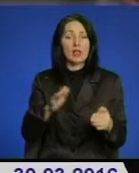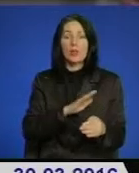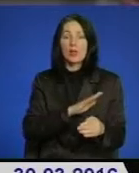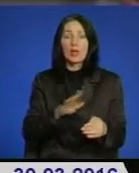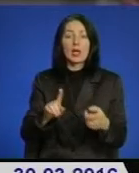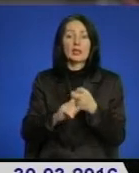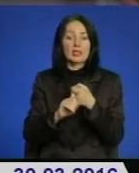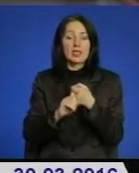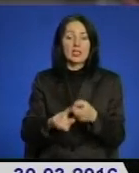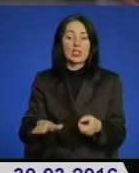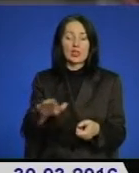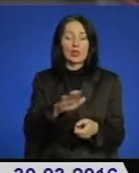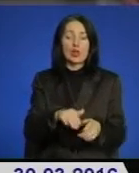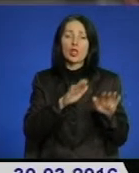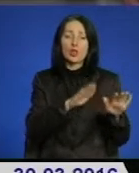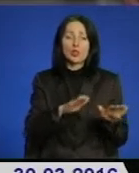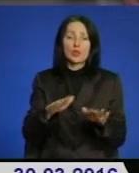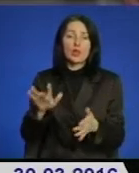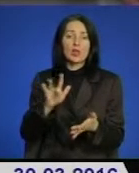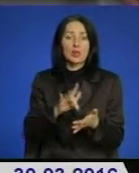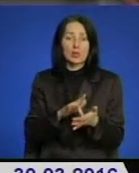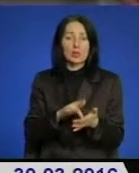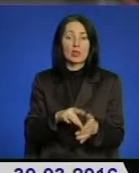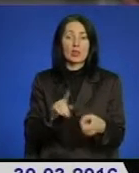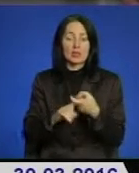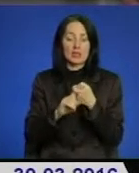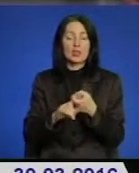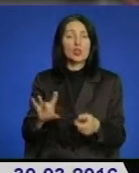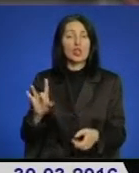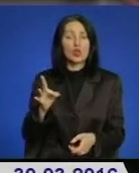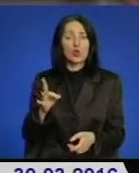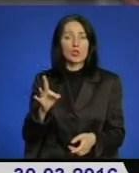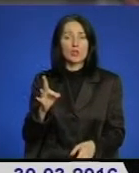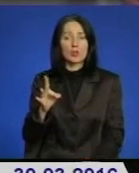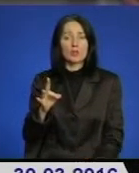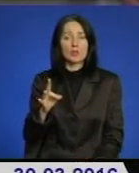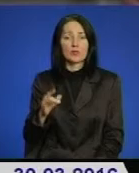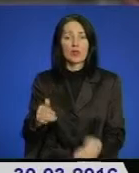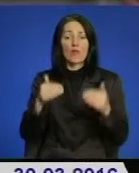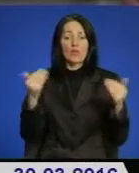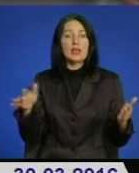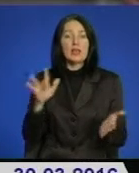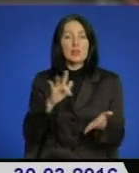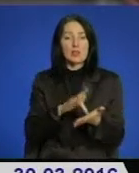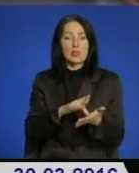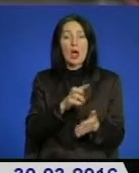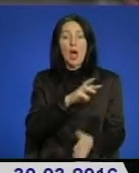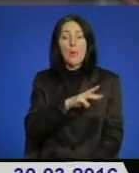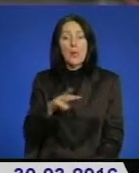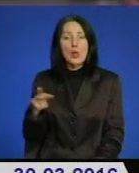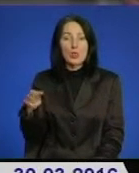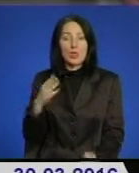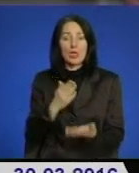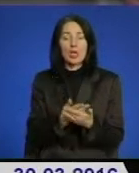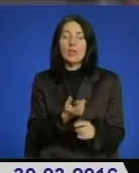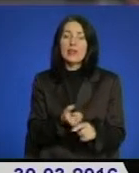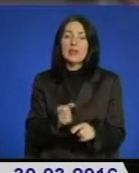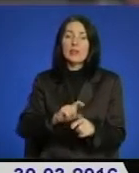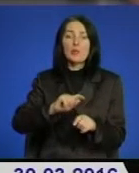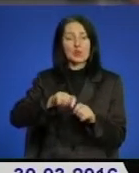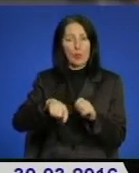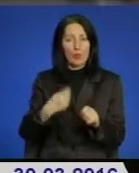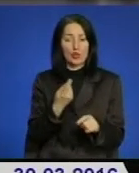залежить територіальне розташування міста, залежить його розмір. Великі міста, мільйонники є найбільшими